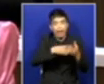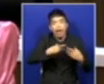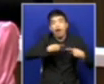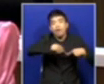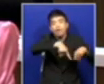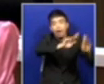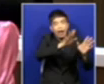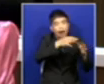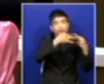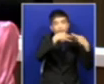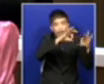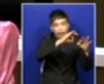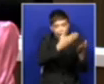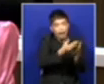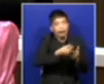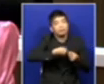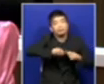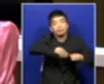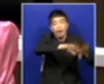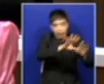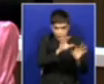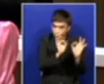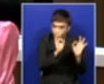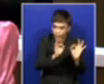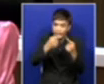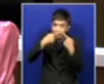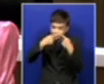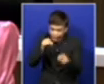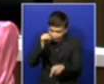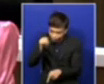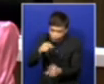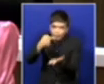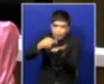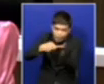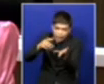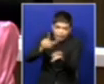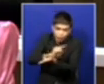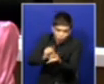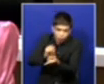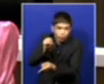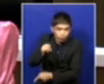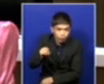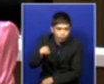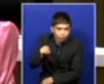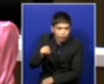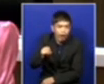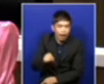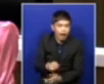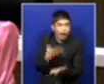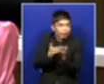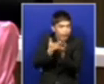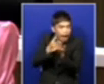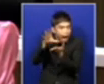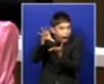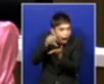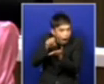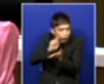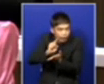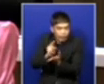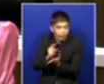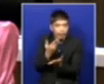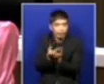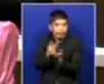จกเพียวและที่เหลือท่านประธานครับเอาไปลงทุนในทองคำลงทุนในเรื่องที่เสี่ยงต่